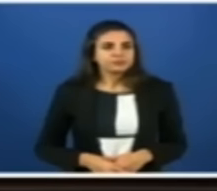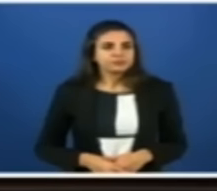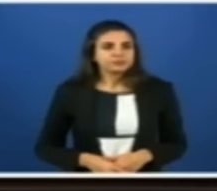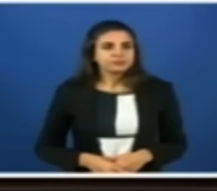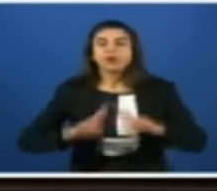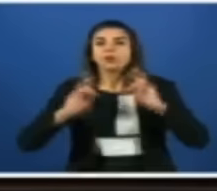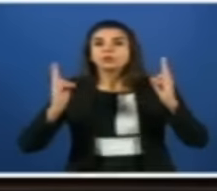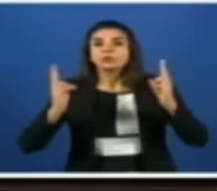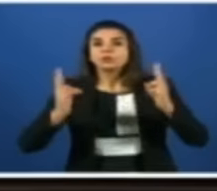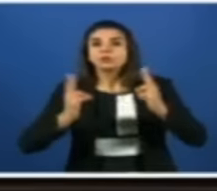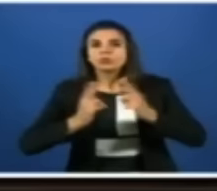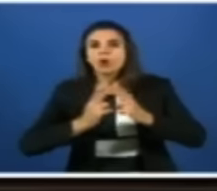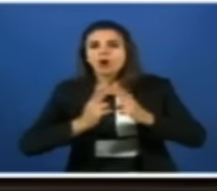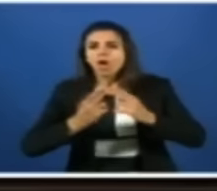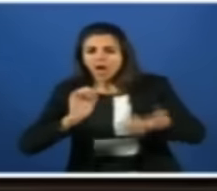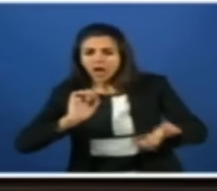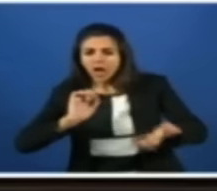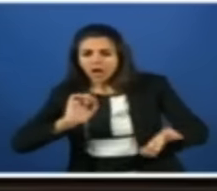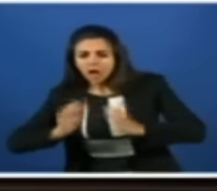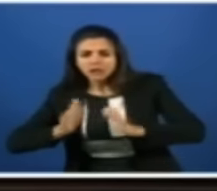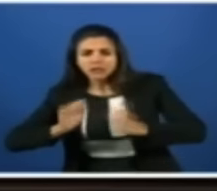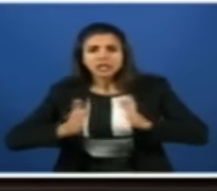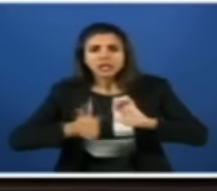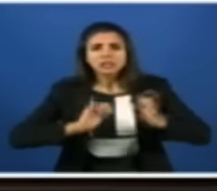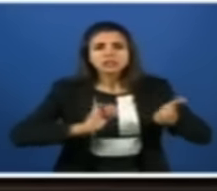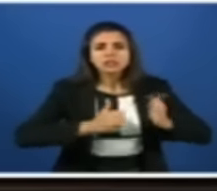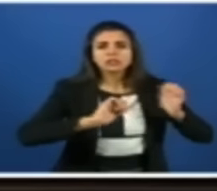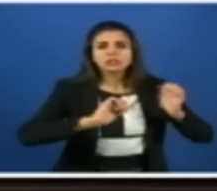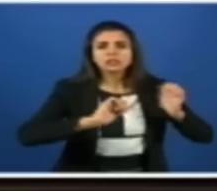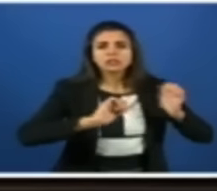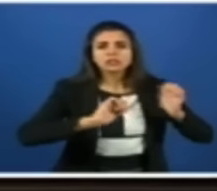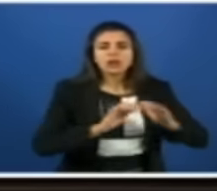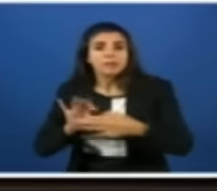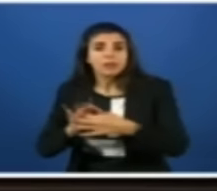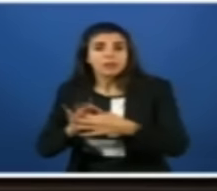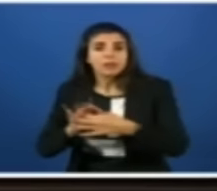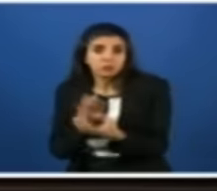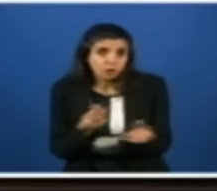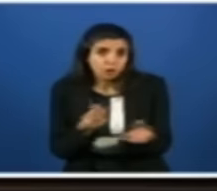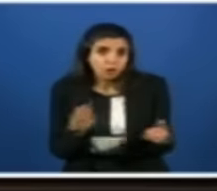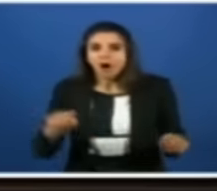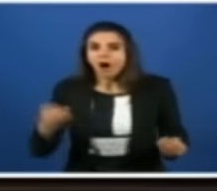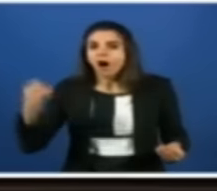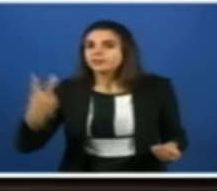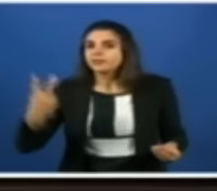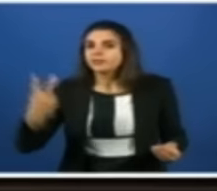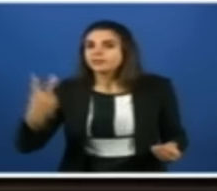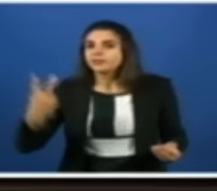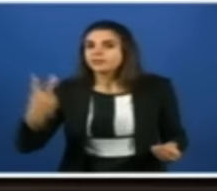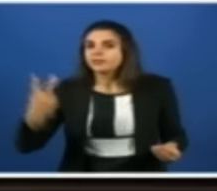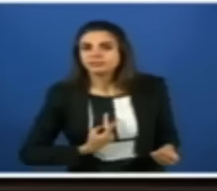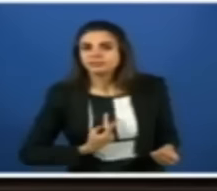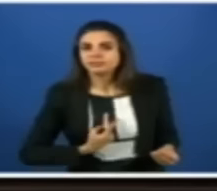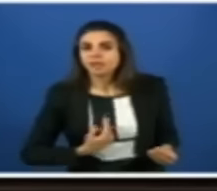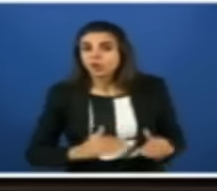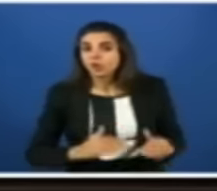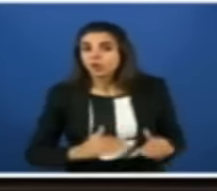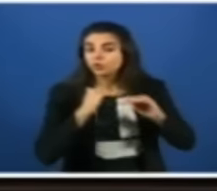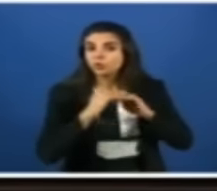Dünya krizden krize sürüklenirken AK Parti